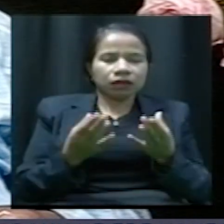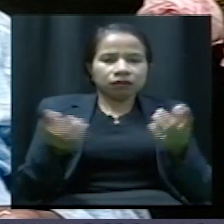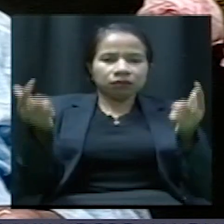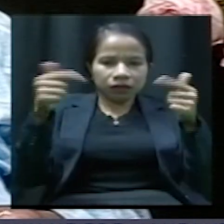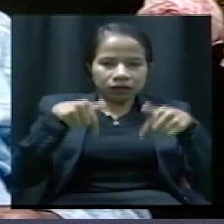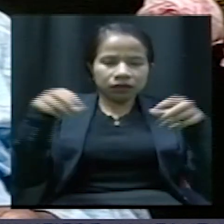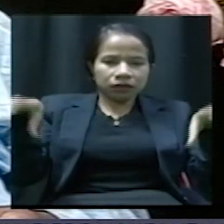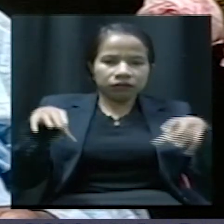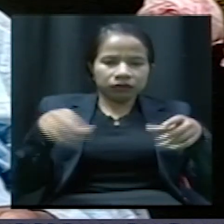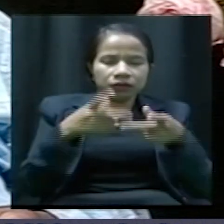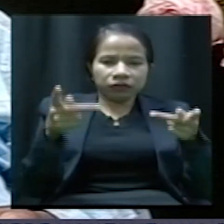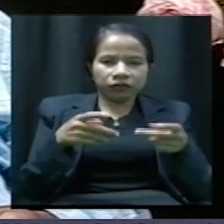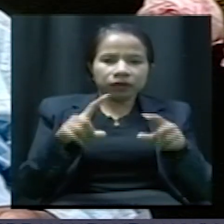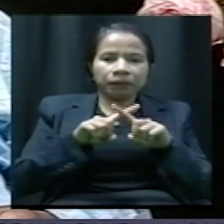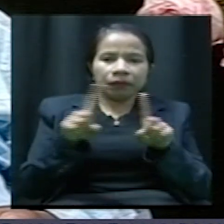ami mas